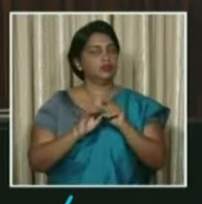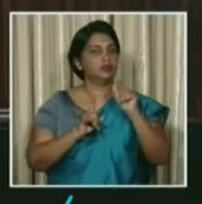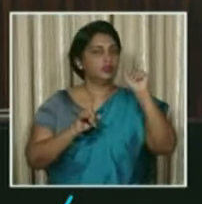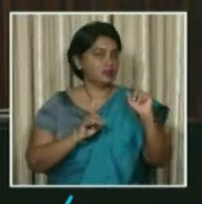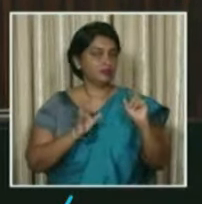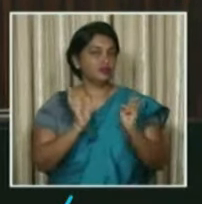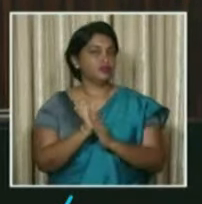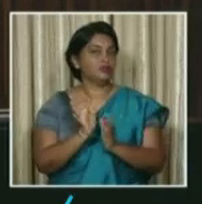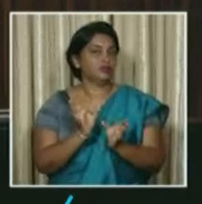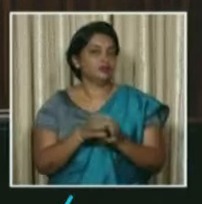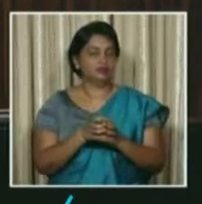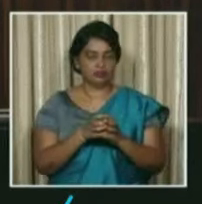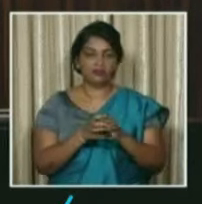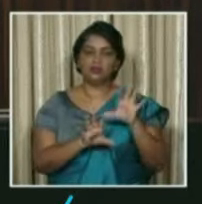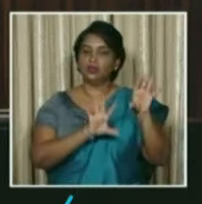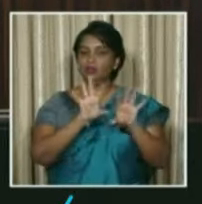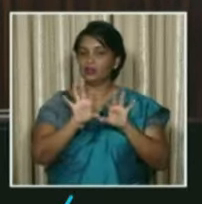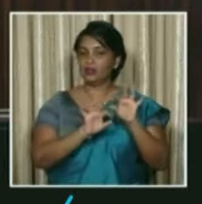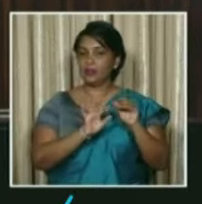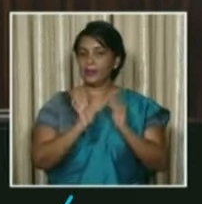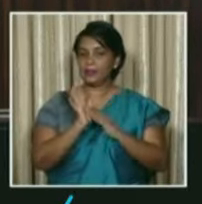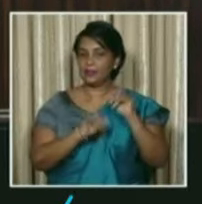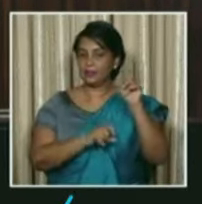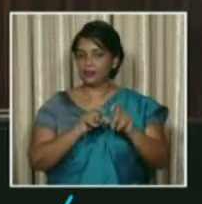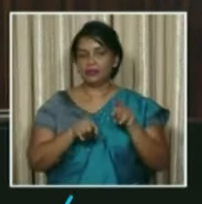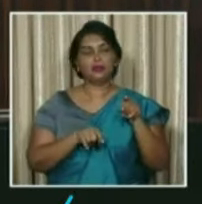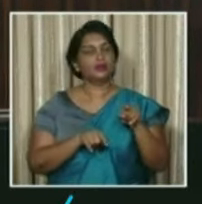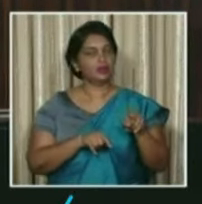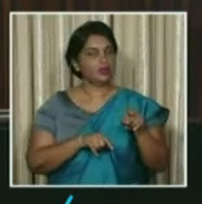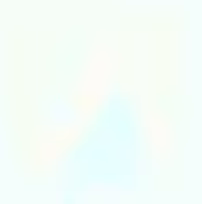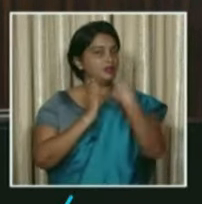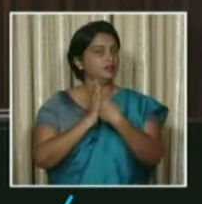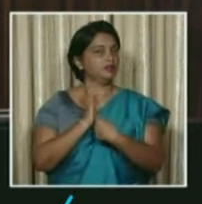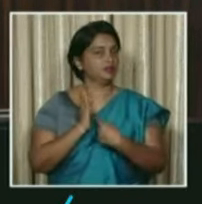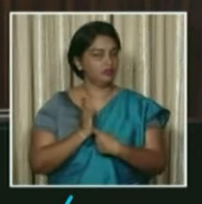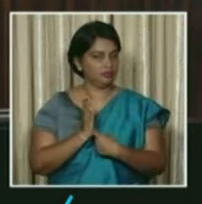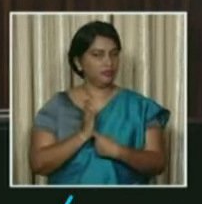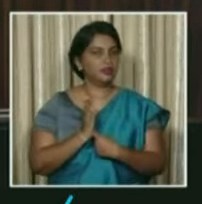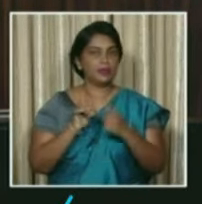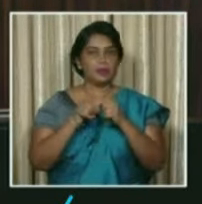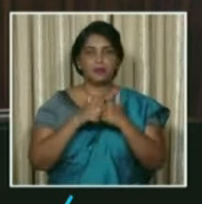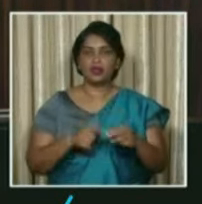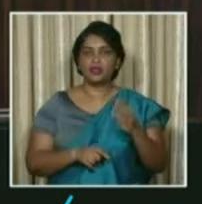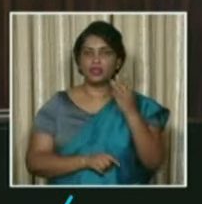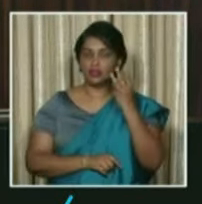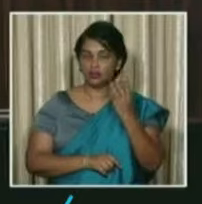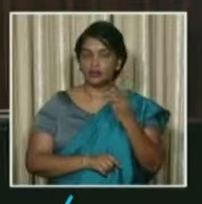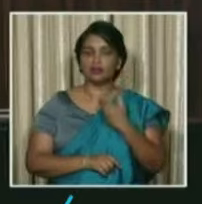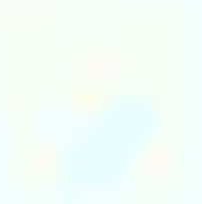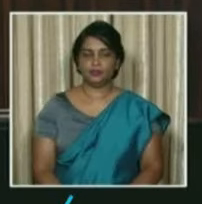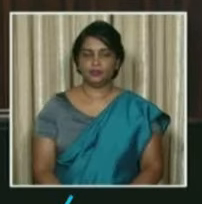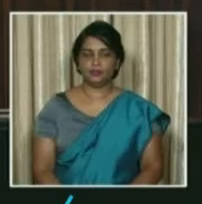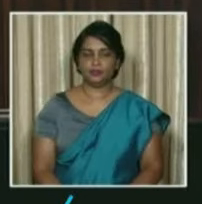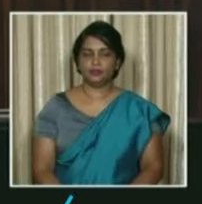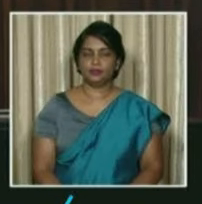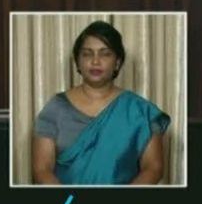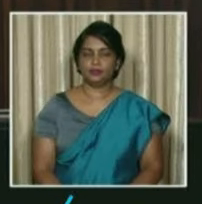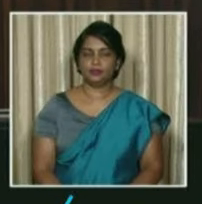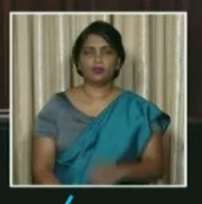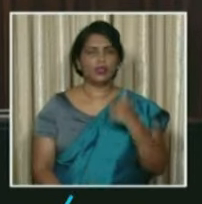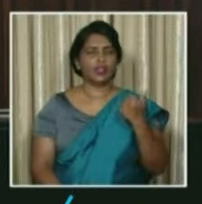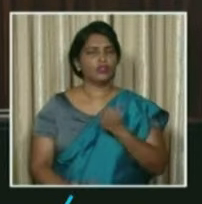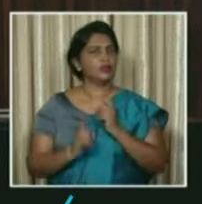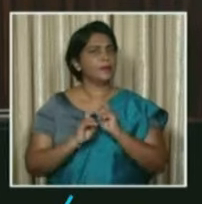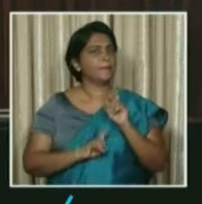කාර්ක සභාව වලට පත් කරන ලද සමාජික මන්ත්‍රීවරුන්ගේ නාම ලේඛන භාෂාත්‍රිත්වයෙන්ම මම සභාගත කරමි. අලුත්